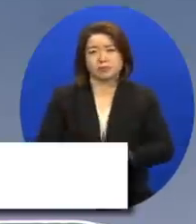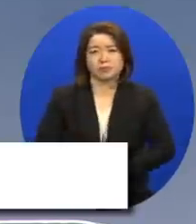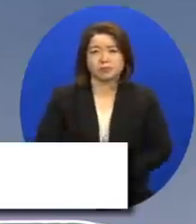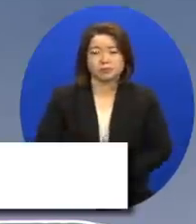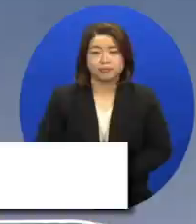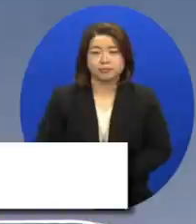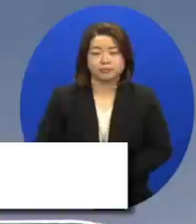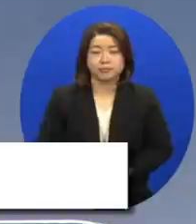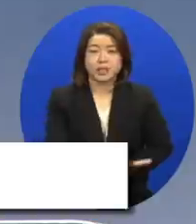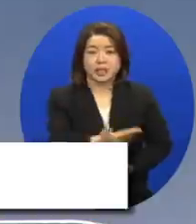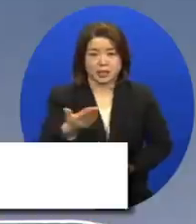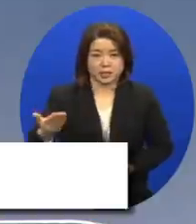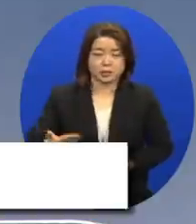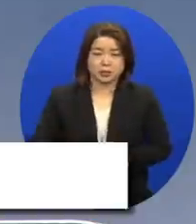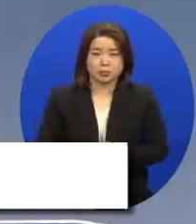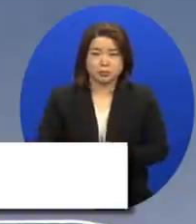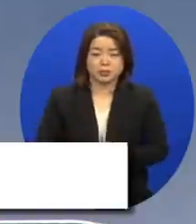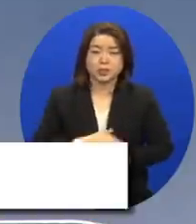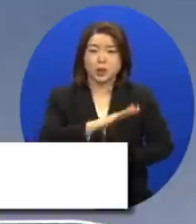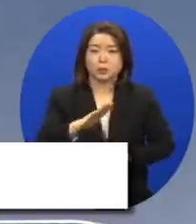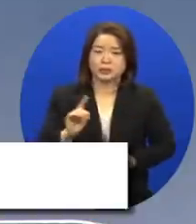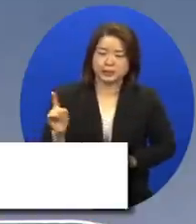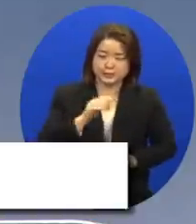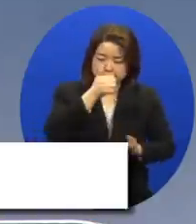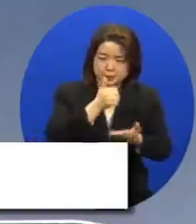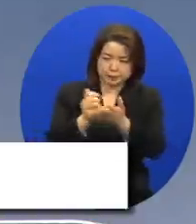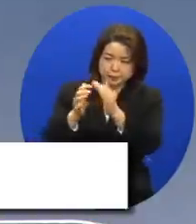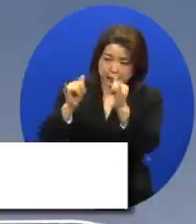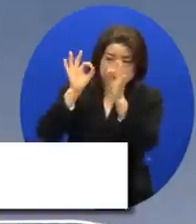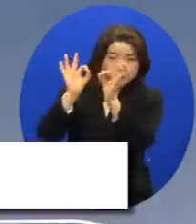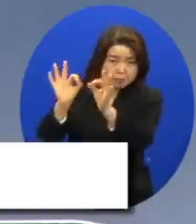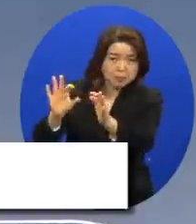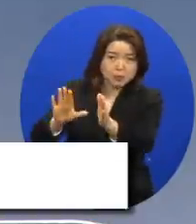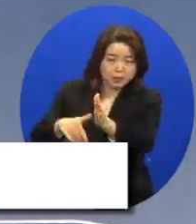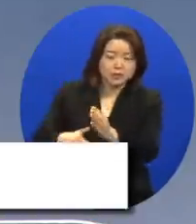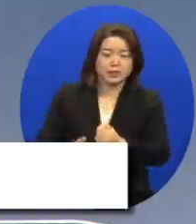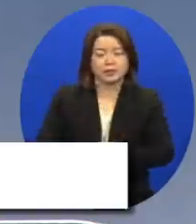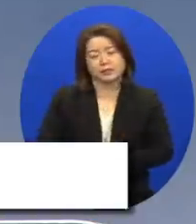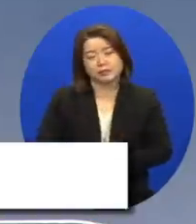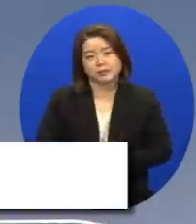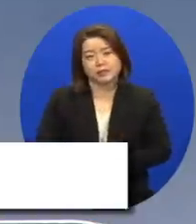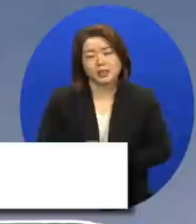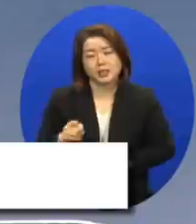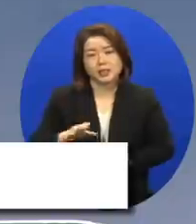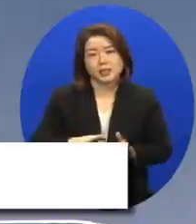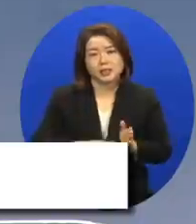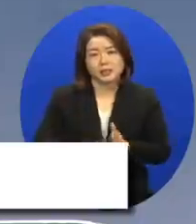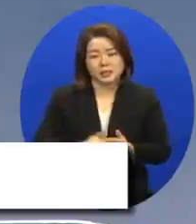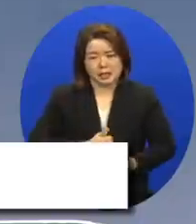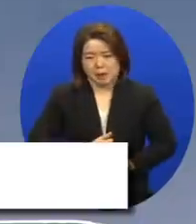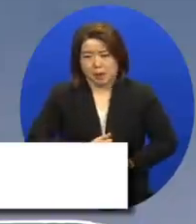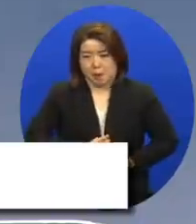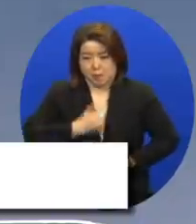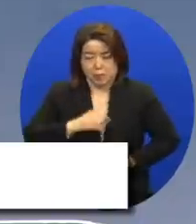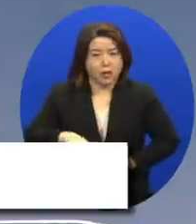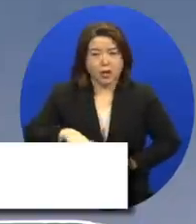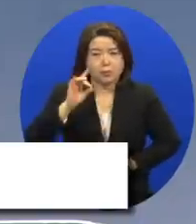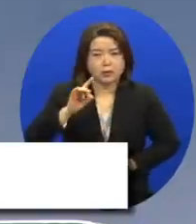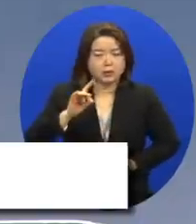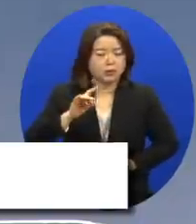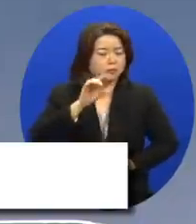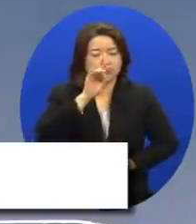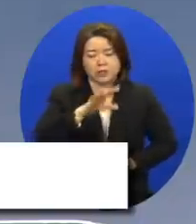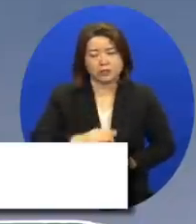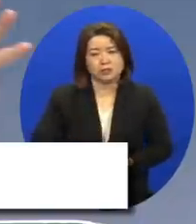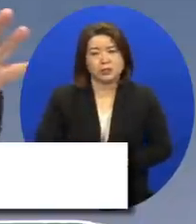여러분 우리가 어떤 죄인을 볼 때 그때의 분노가 앞서면 안 됩니다